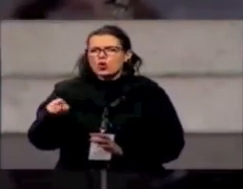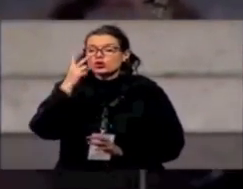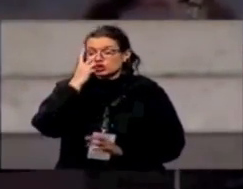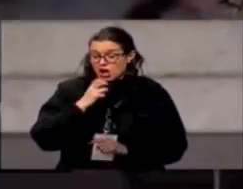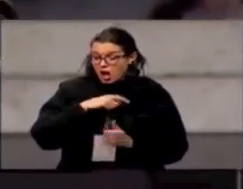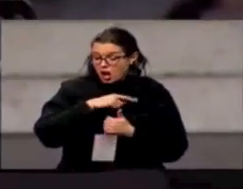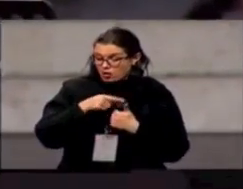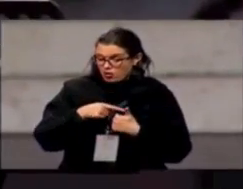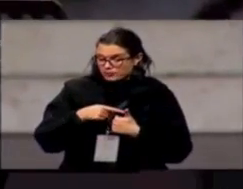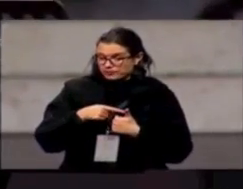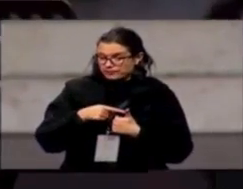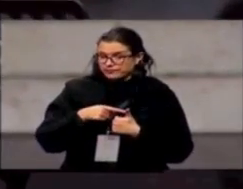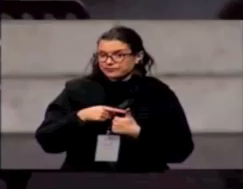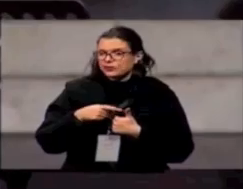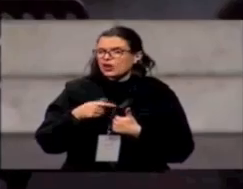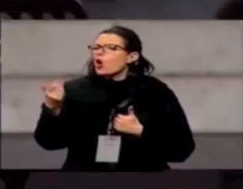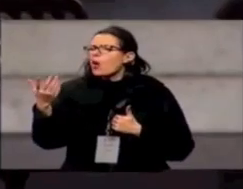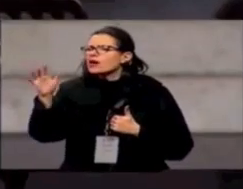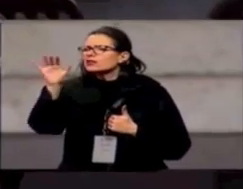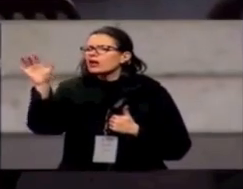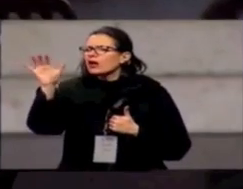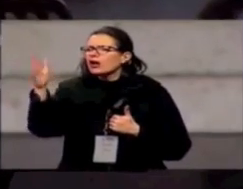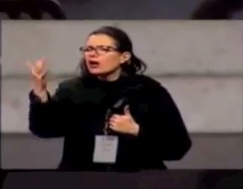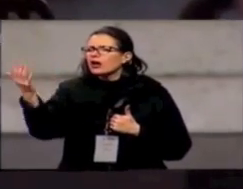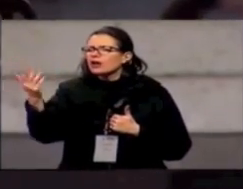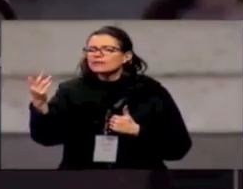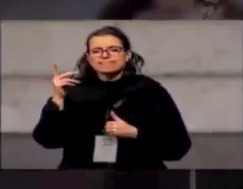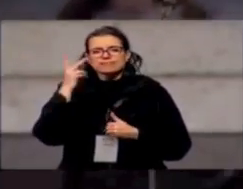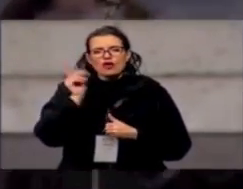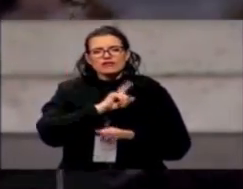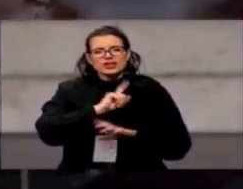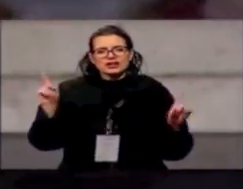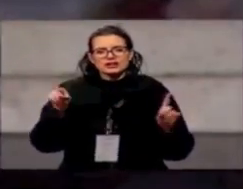vedente Quante sono queste non